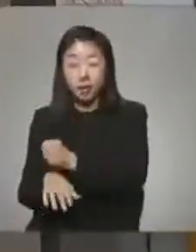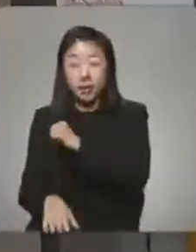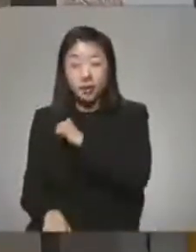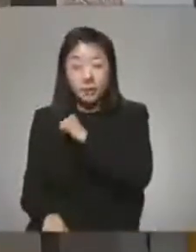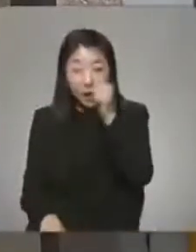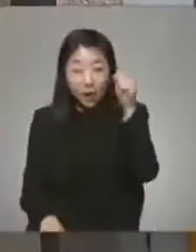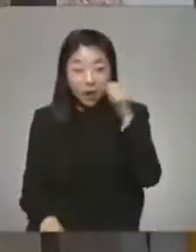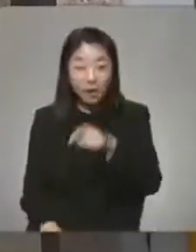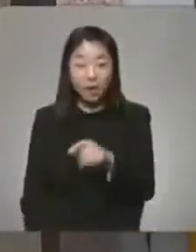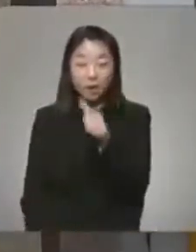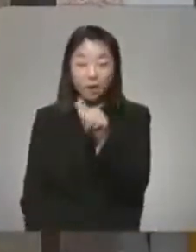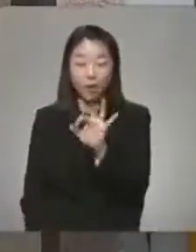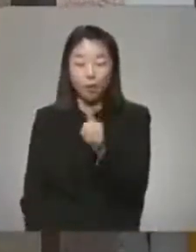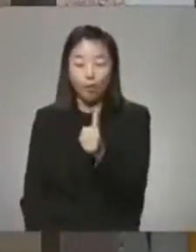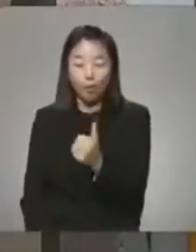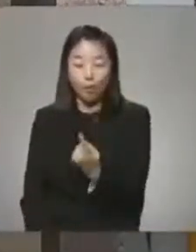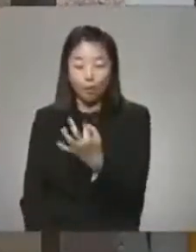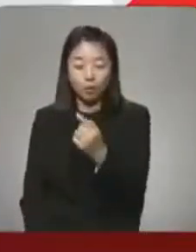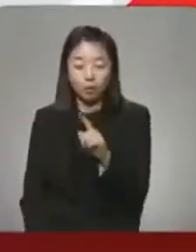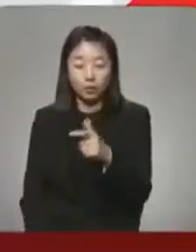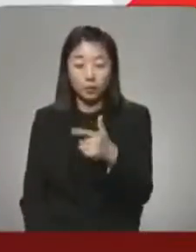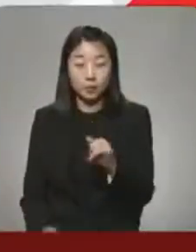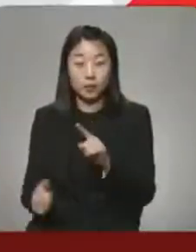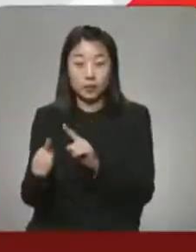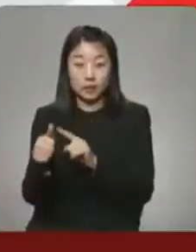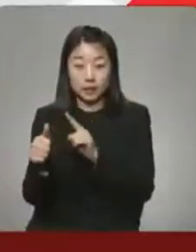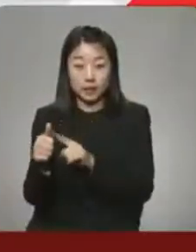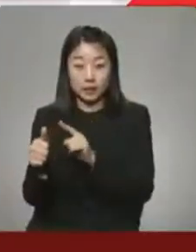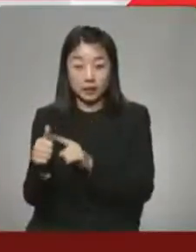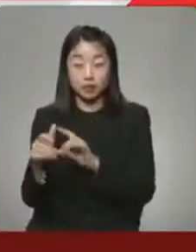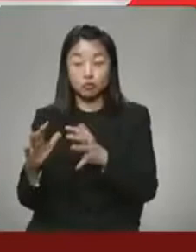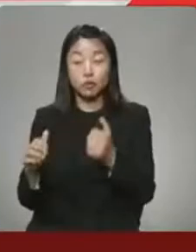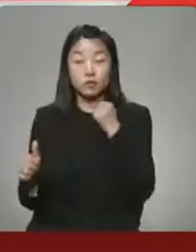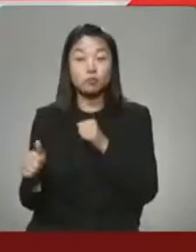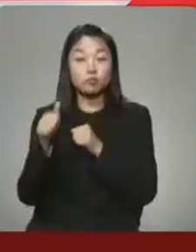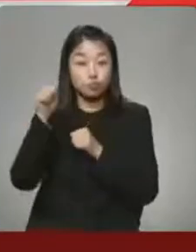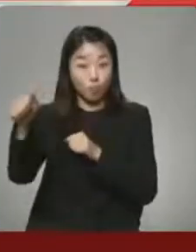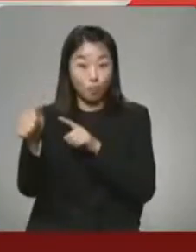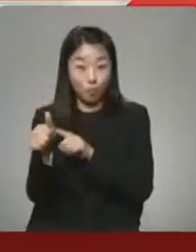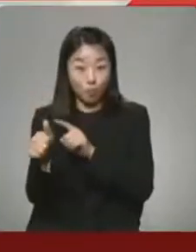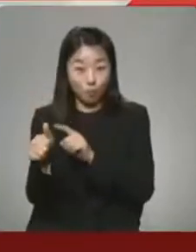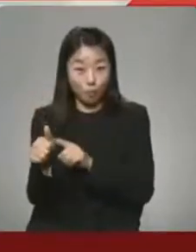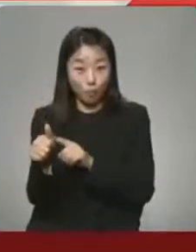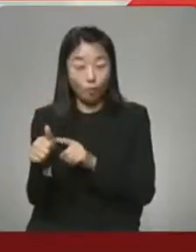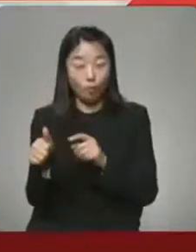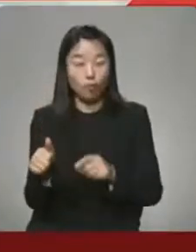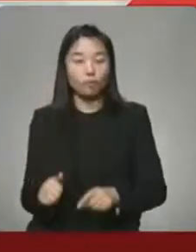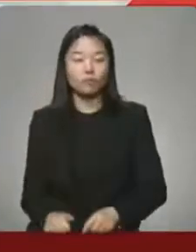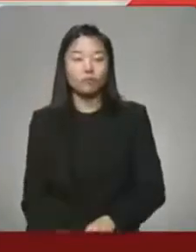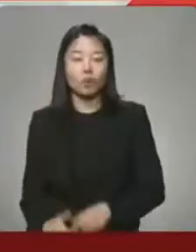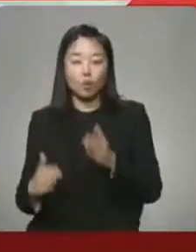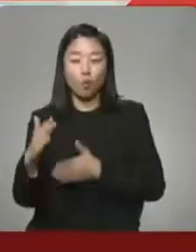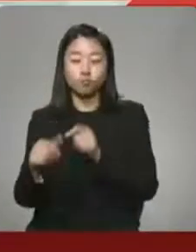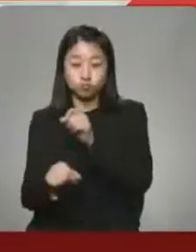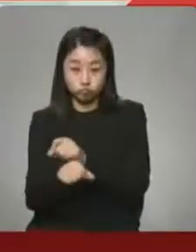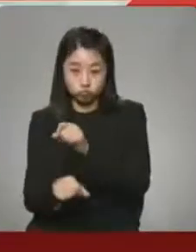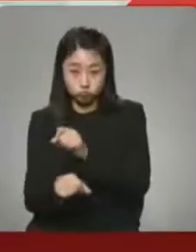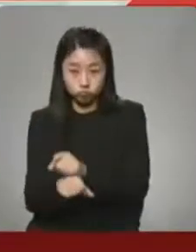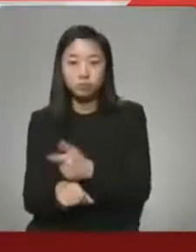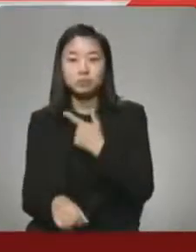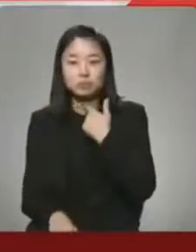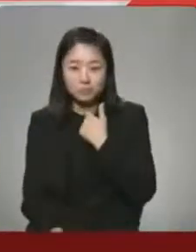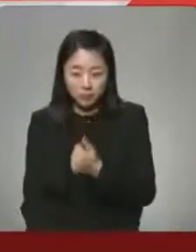경선에서는 홍남기 후보가 승리했습니다. 홍남기 후보는 고성군청 공무원을 시작으로 양구군